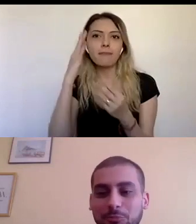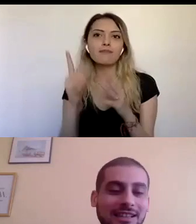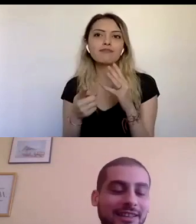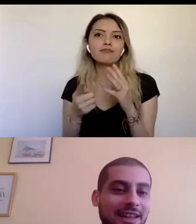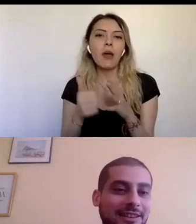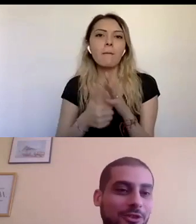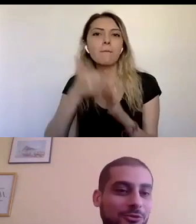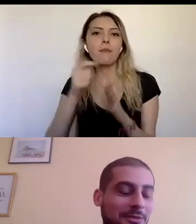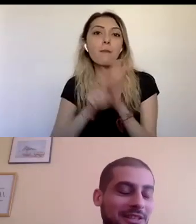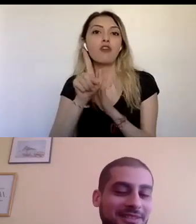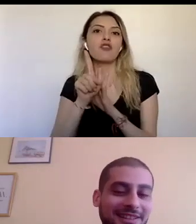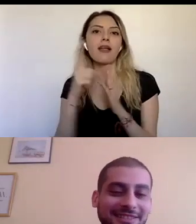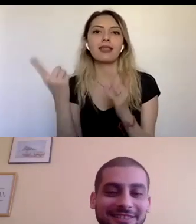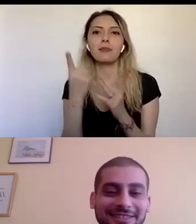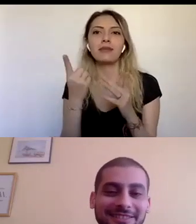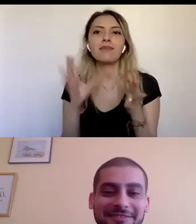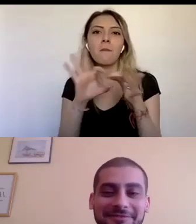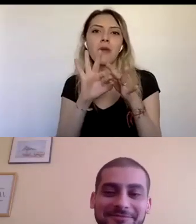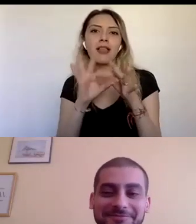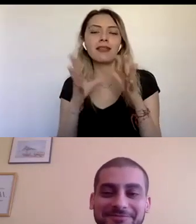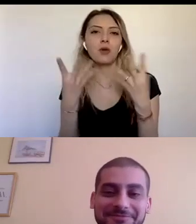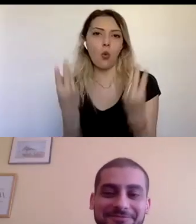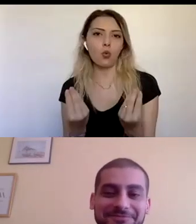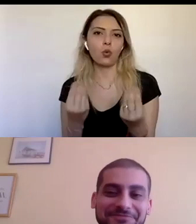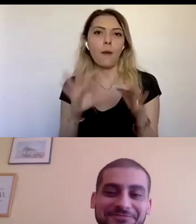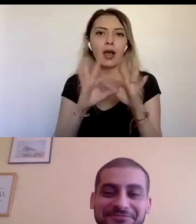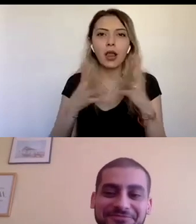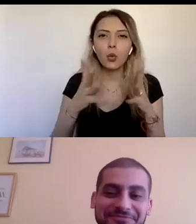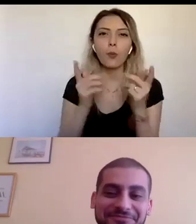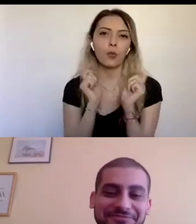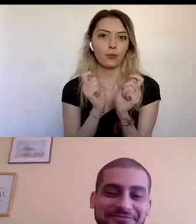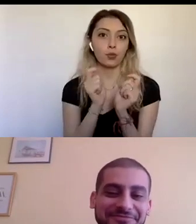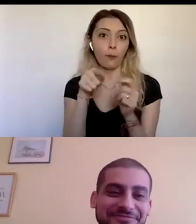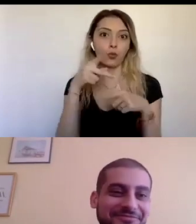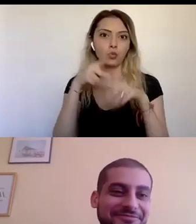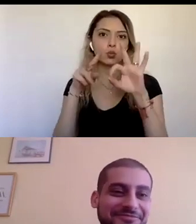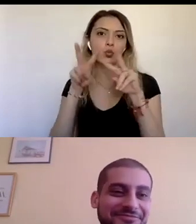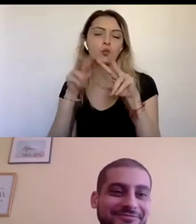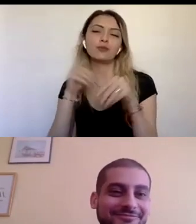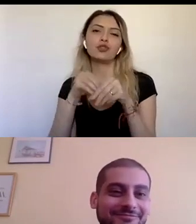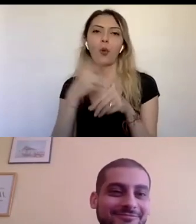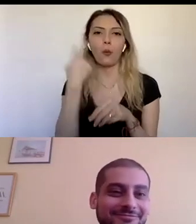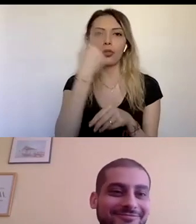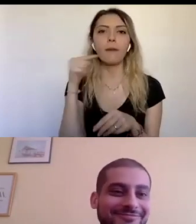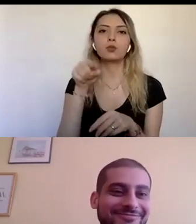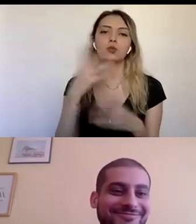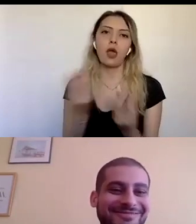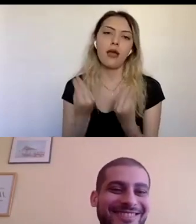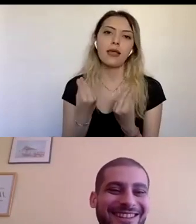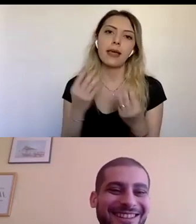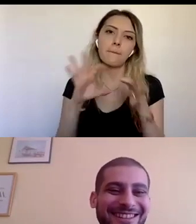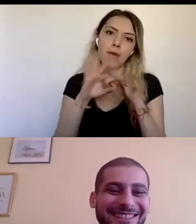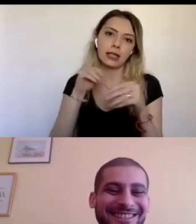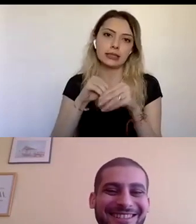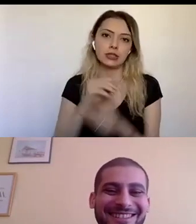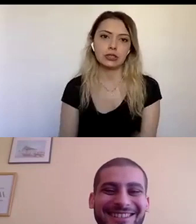bu kesintileri en az olan uygulamadan bir tanesi. Tamamdır. Biraz daha sıkıştırmaya devam edeyim o zaman ben seni.